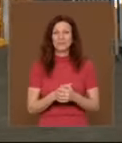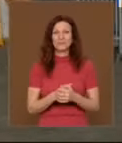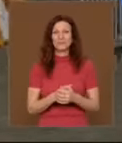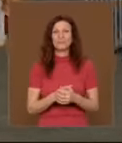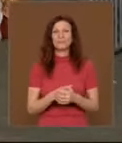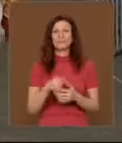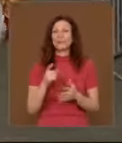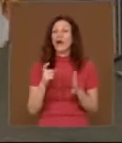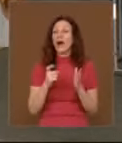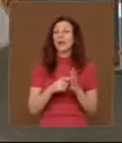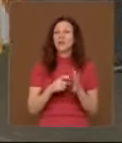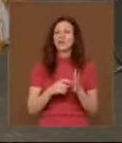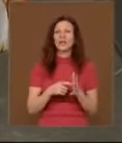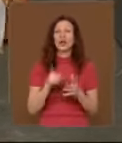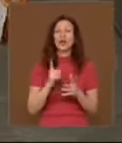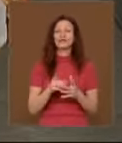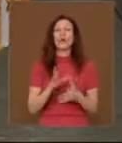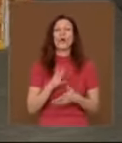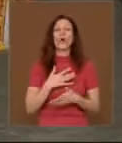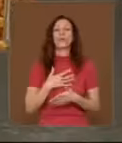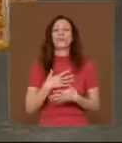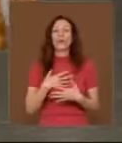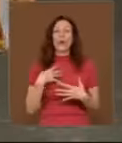Канона Волною морскою.